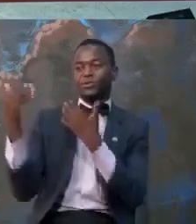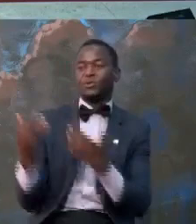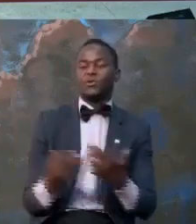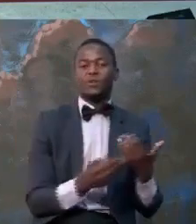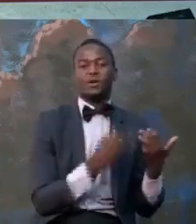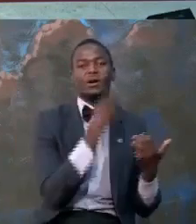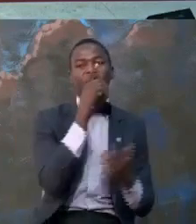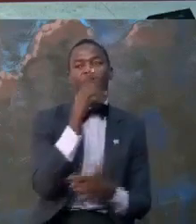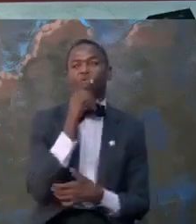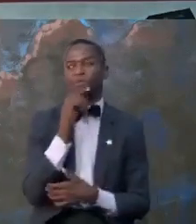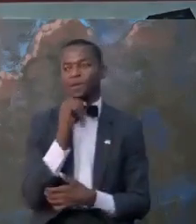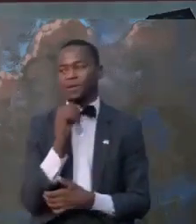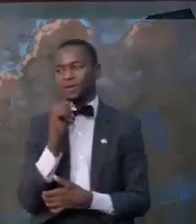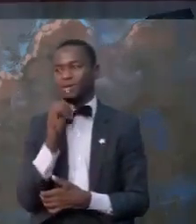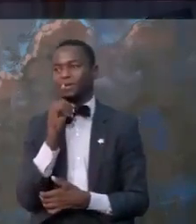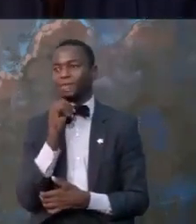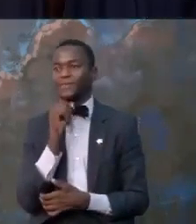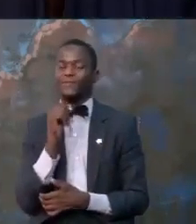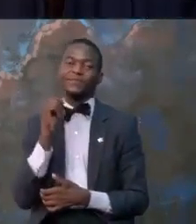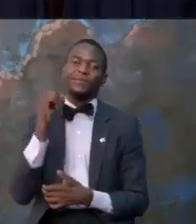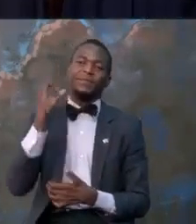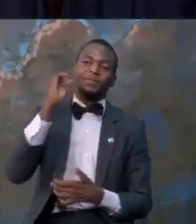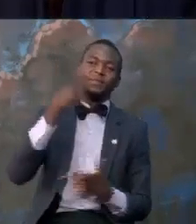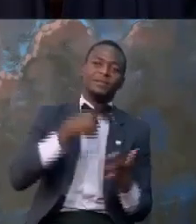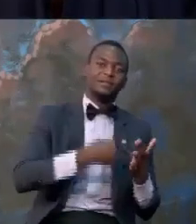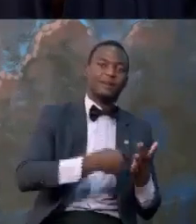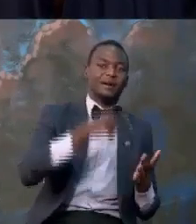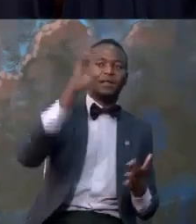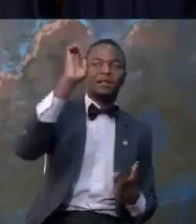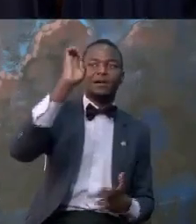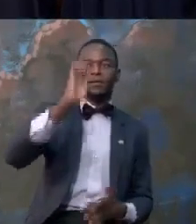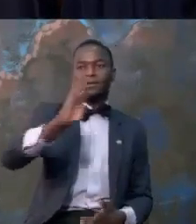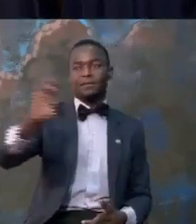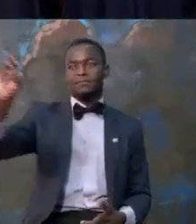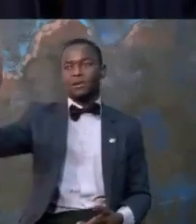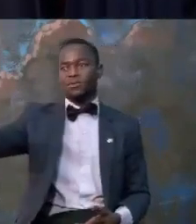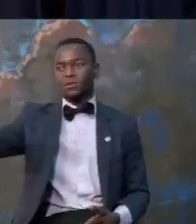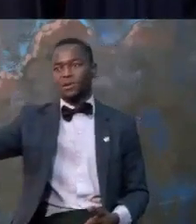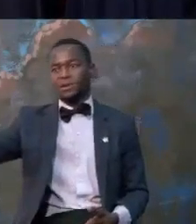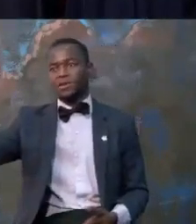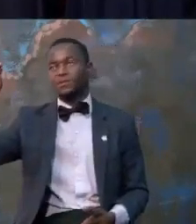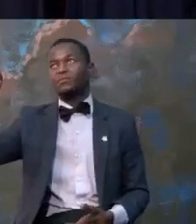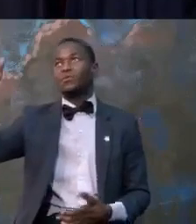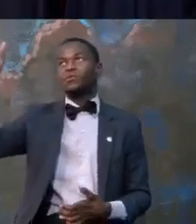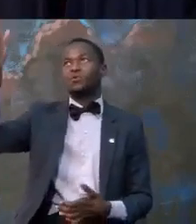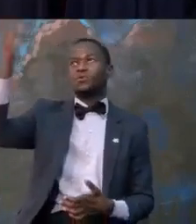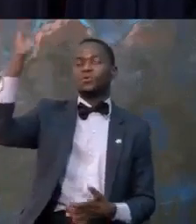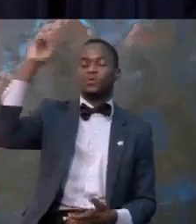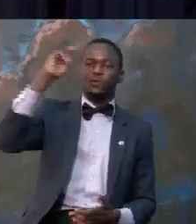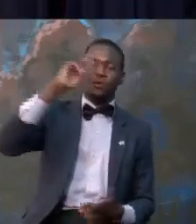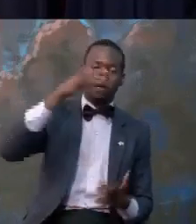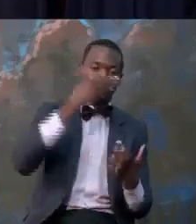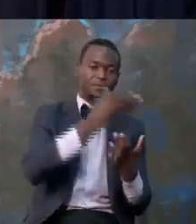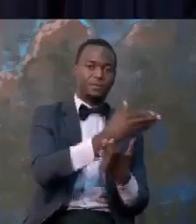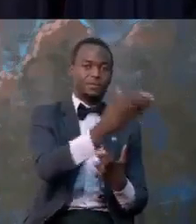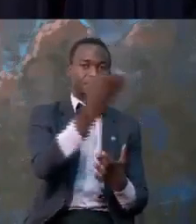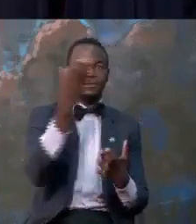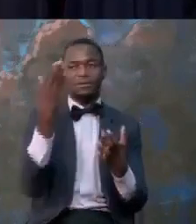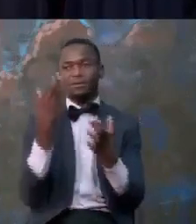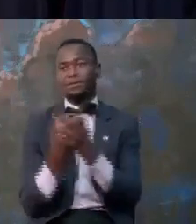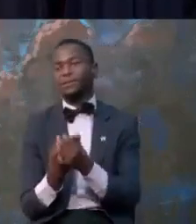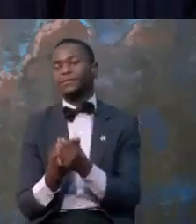Mtoto wa kiume, jina lake Imanueli, Mungu yu